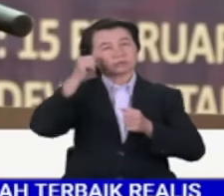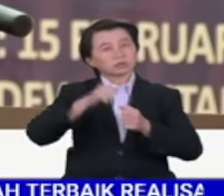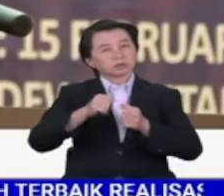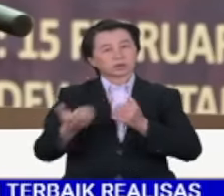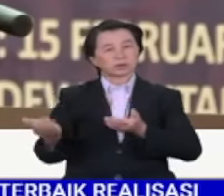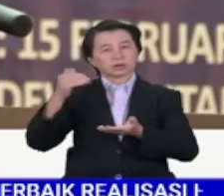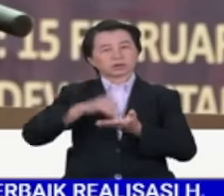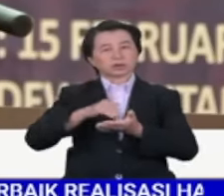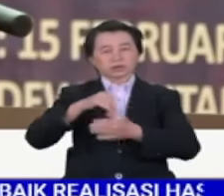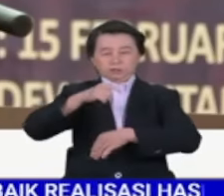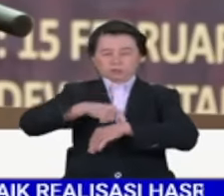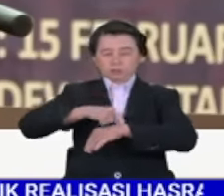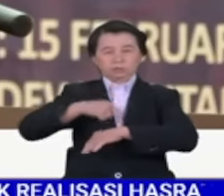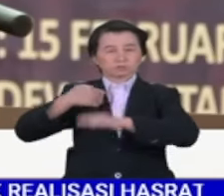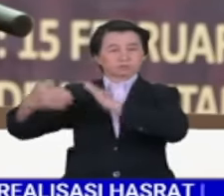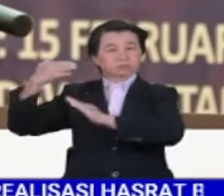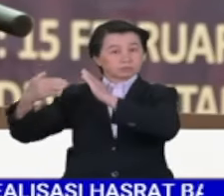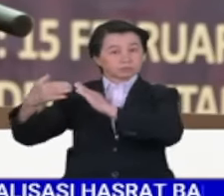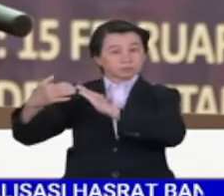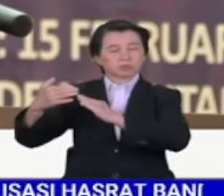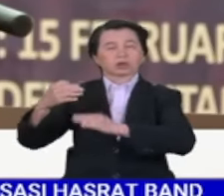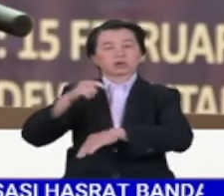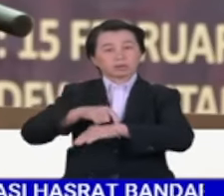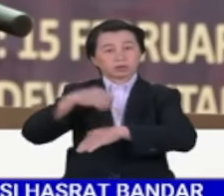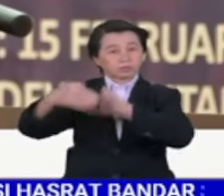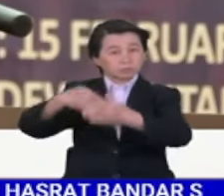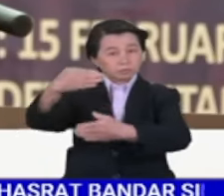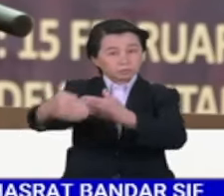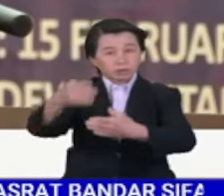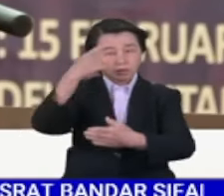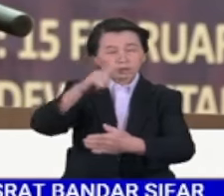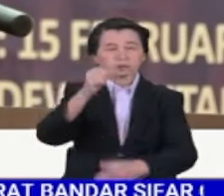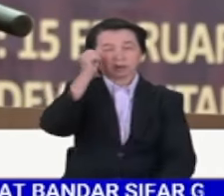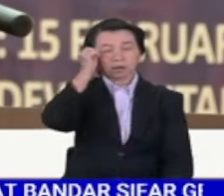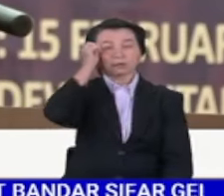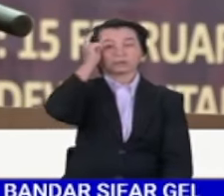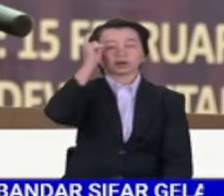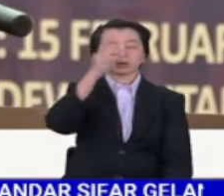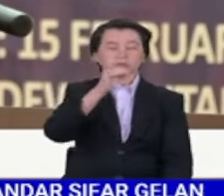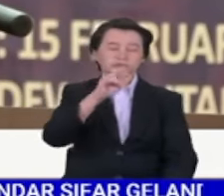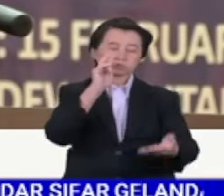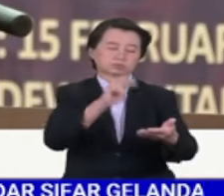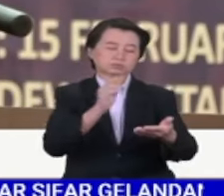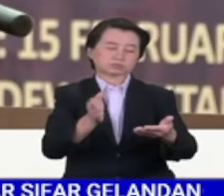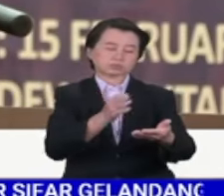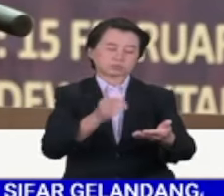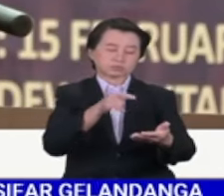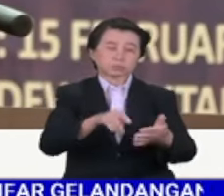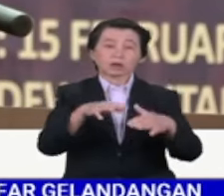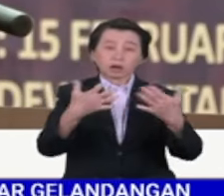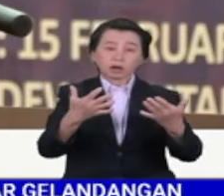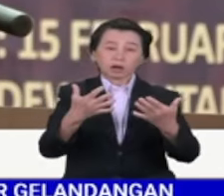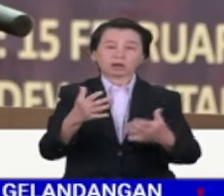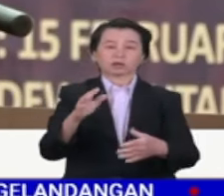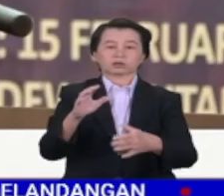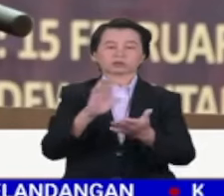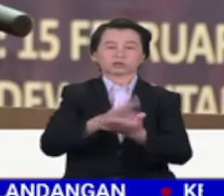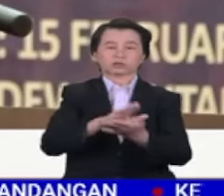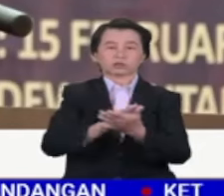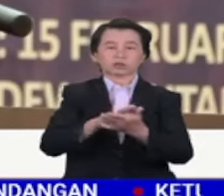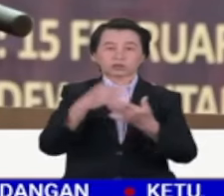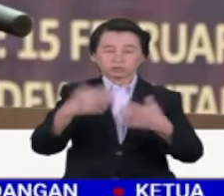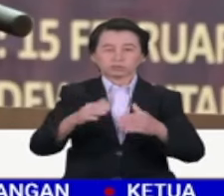pada masa-masa yang seterusnya untuk kita menghayati dan melihat bagaimana telah